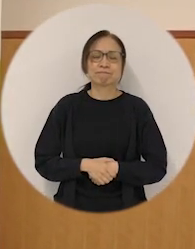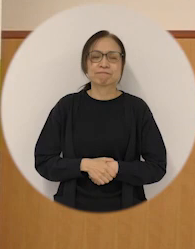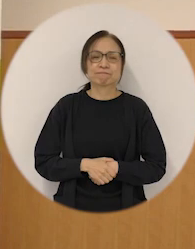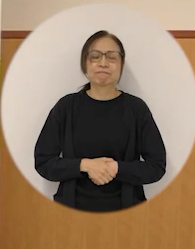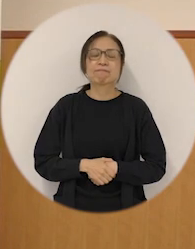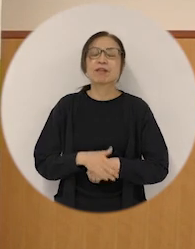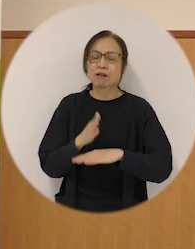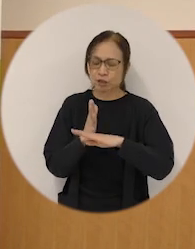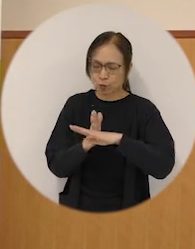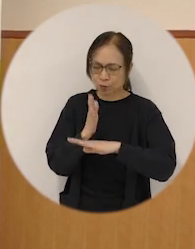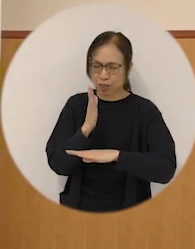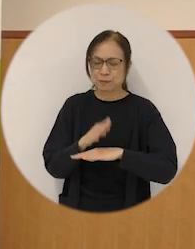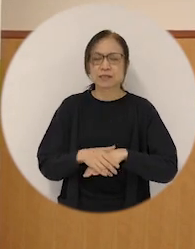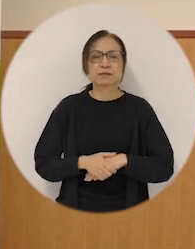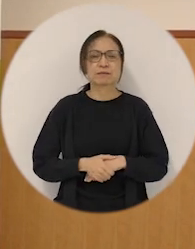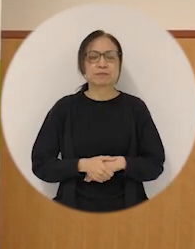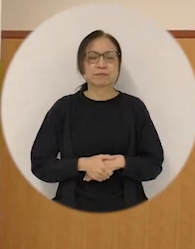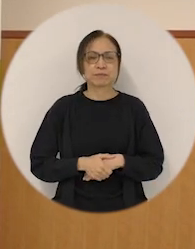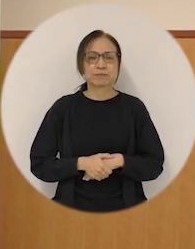ありがとうございます